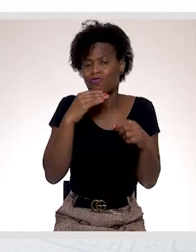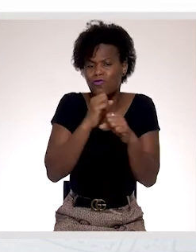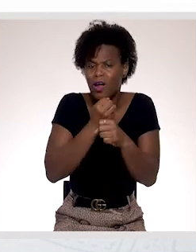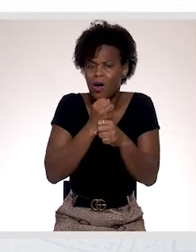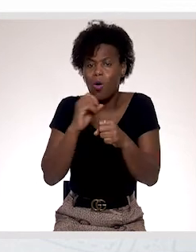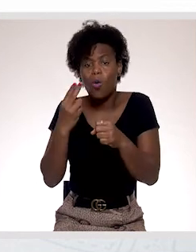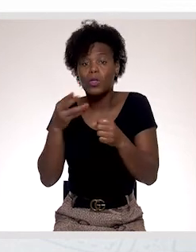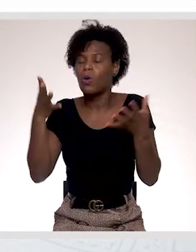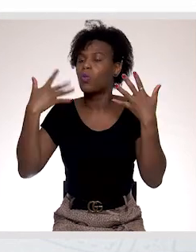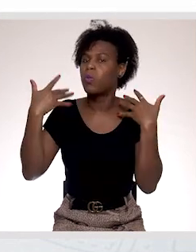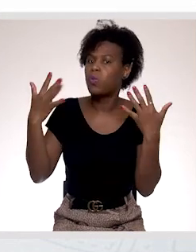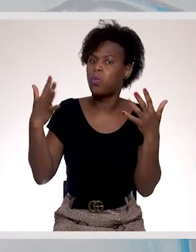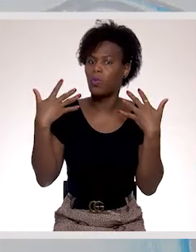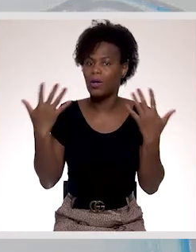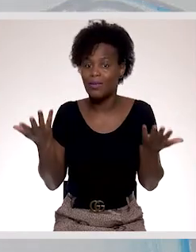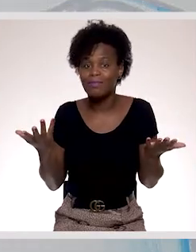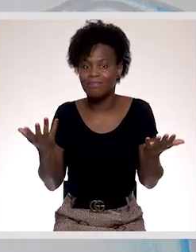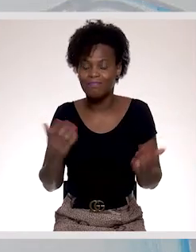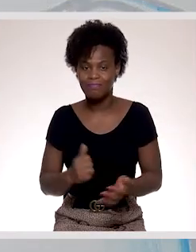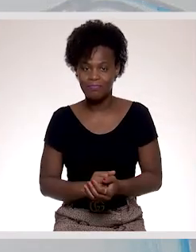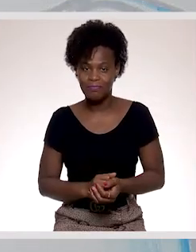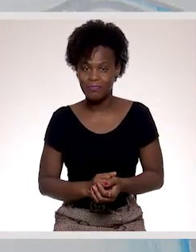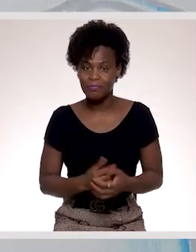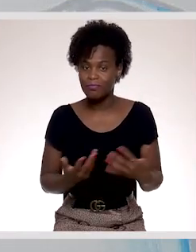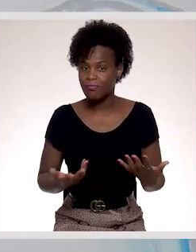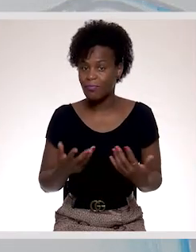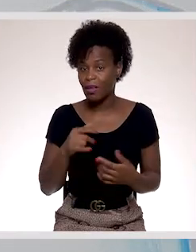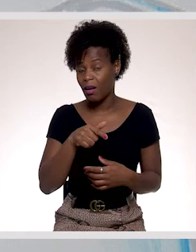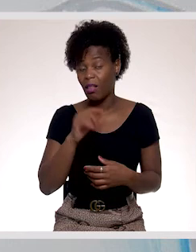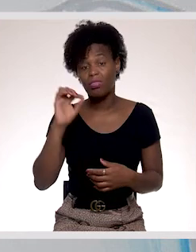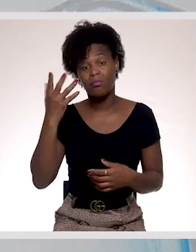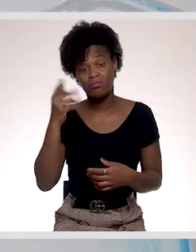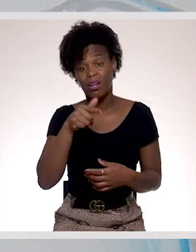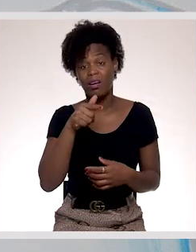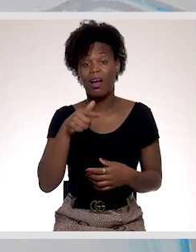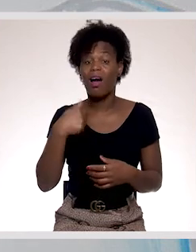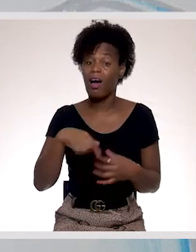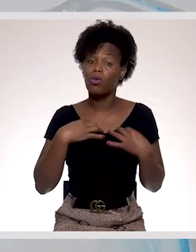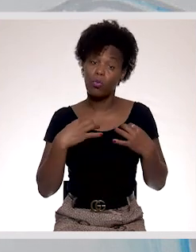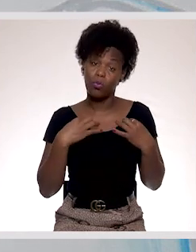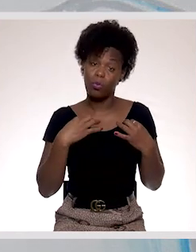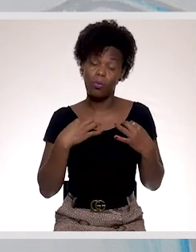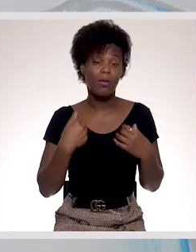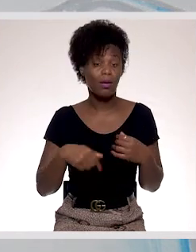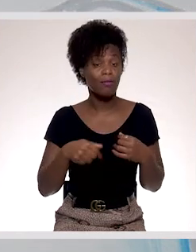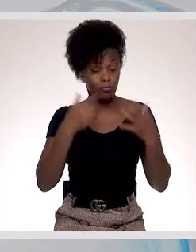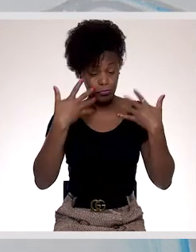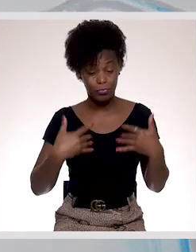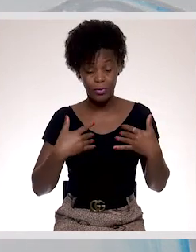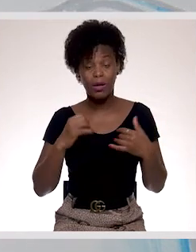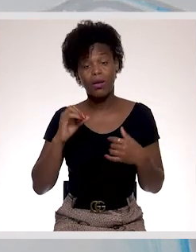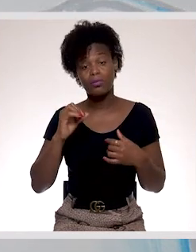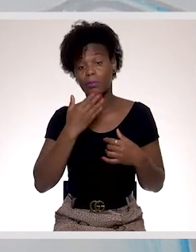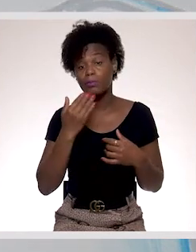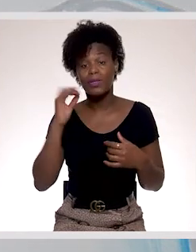froid ou chaud. Donc, selon les saisons, il y a des vêtements appropriés. Selon les